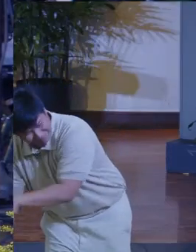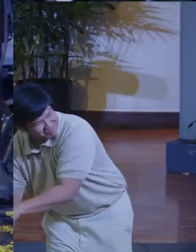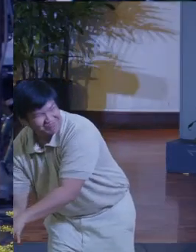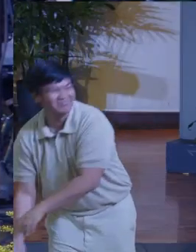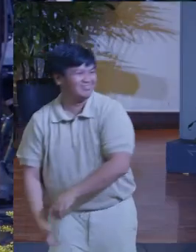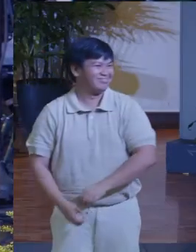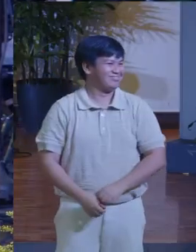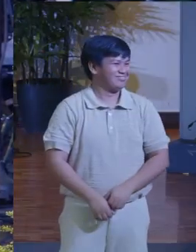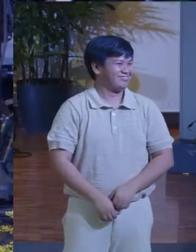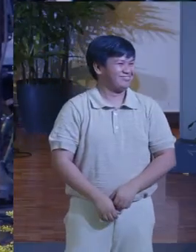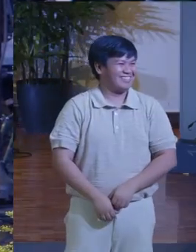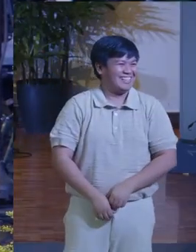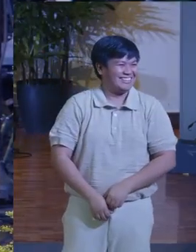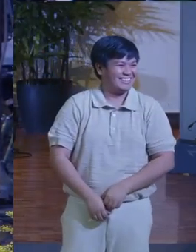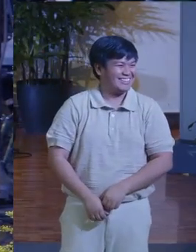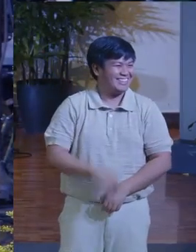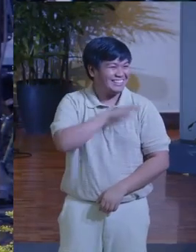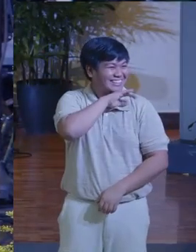No?